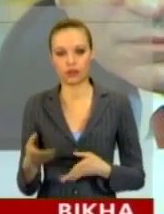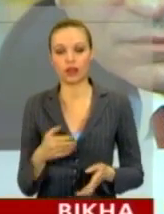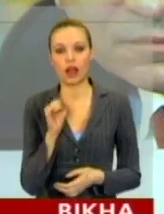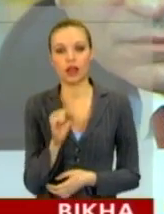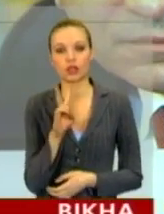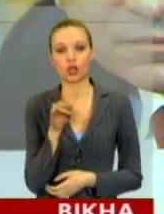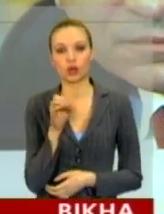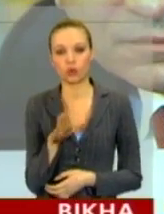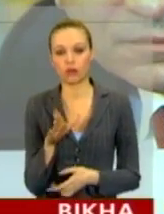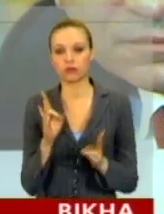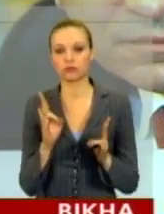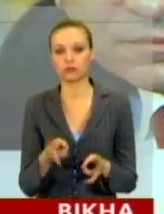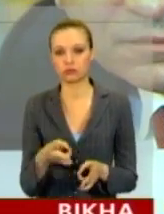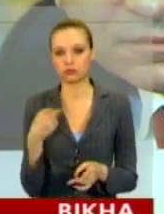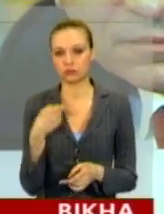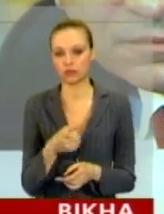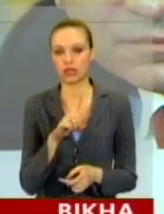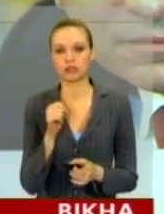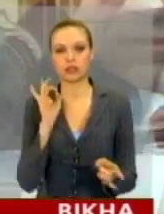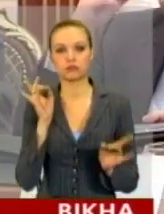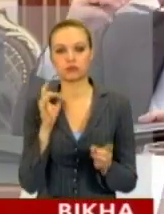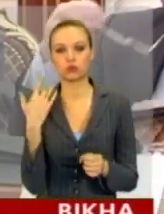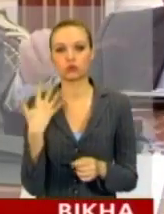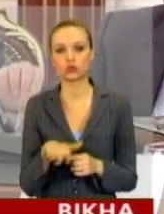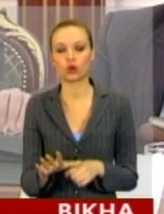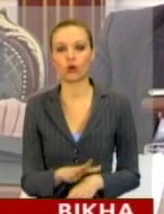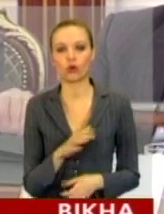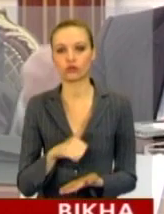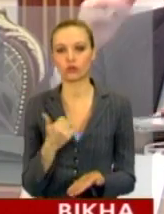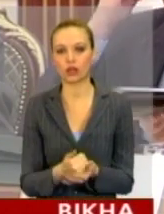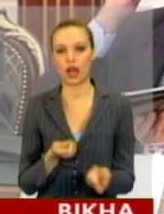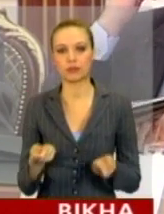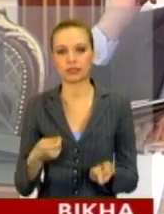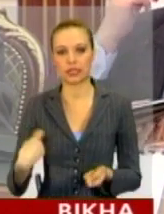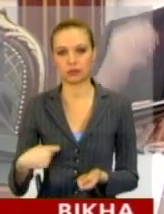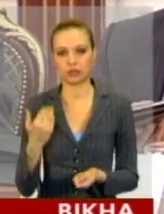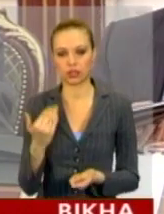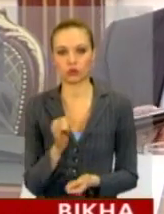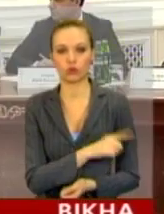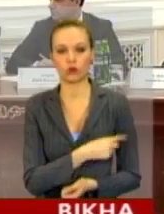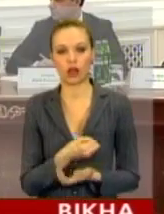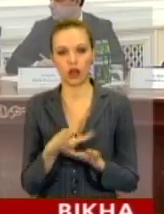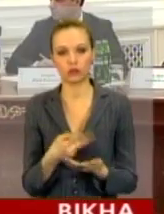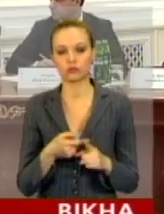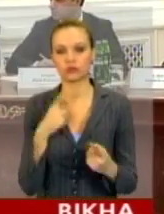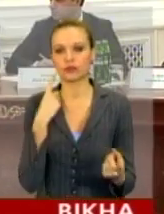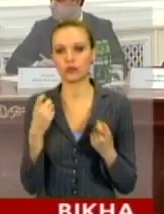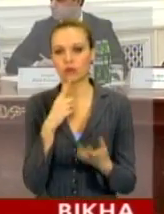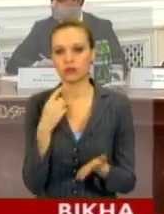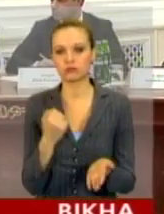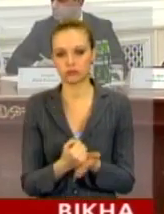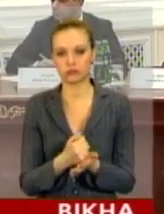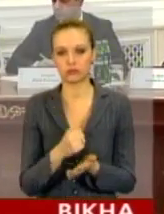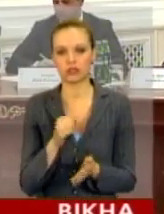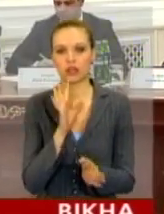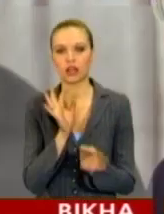Андрія Клюєва поранили, за повідомленнями Інтерфаксу, вже колишній очільник адміністрації президента у лікарні. Цю інформацію агенції підтвердив